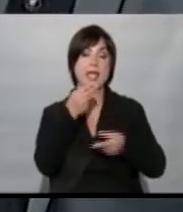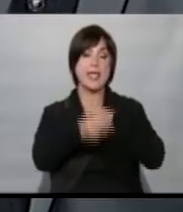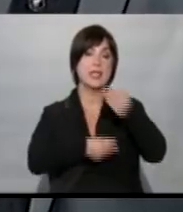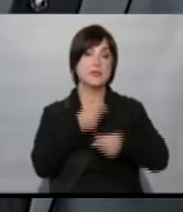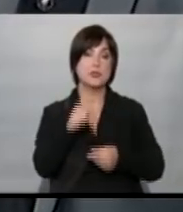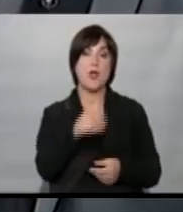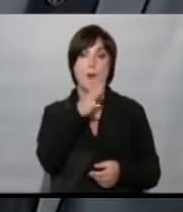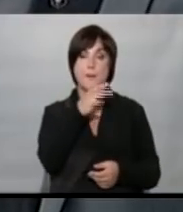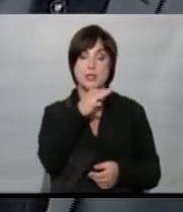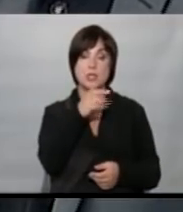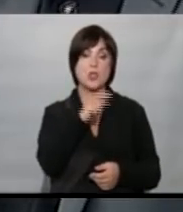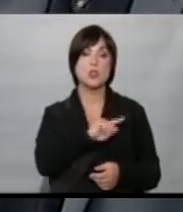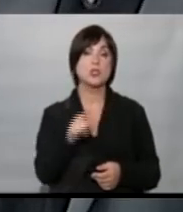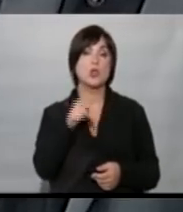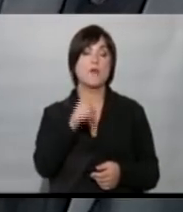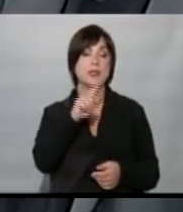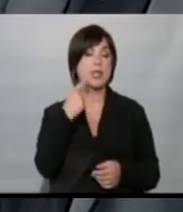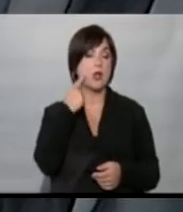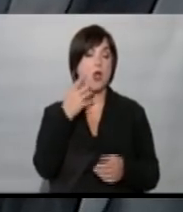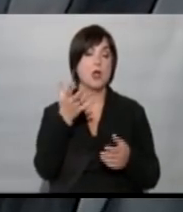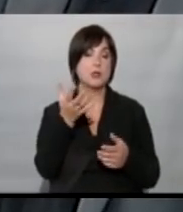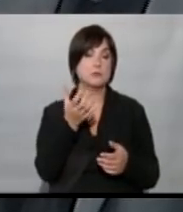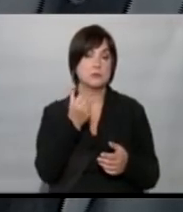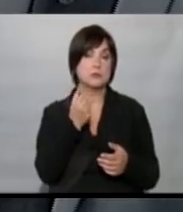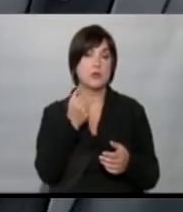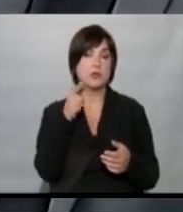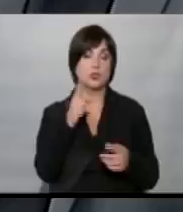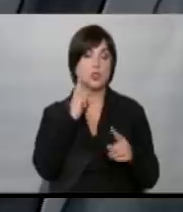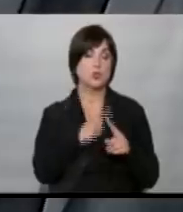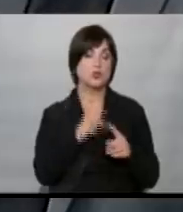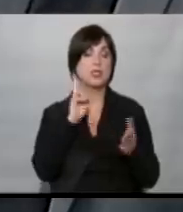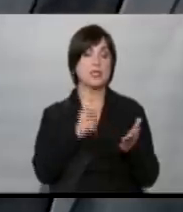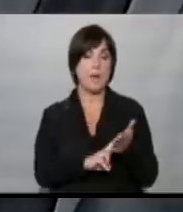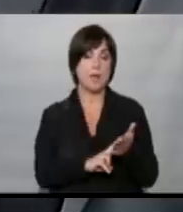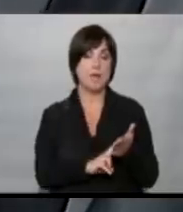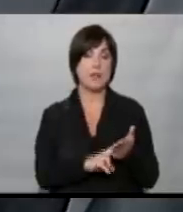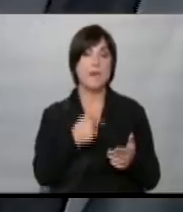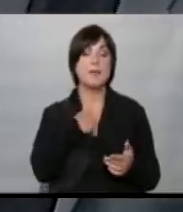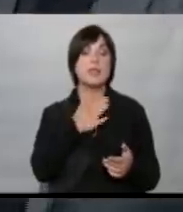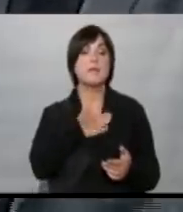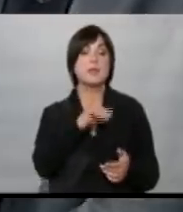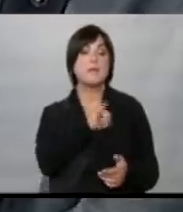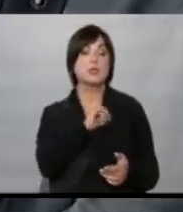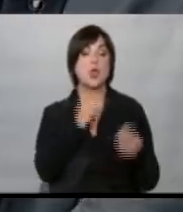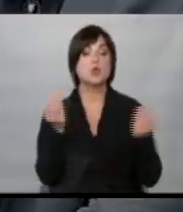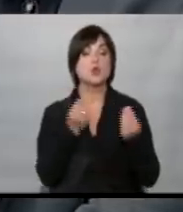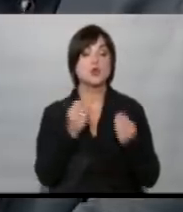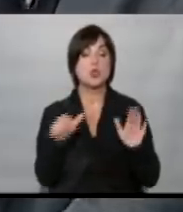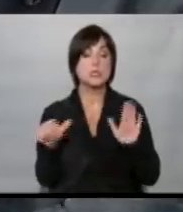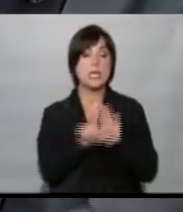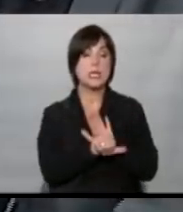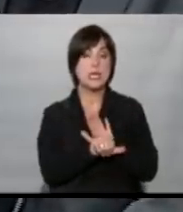во Македонија. Меѓутоа никој тоа не го земате за за точно и за право. Добре. Мене ме интересираше зошто се